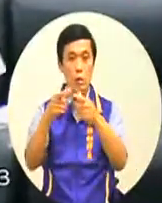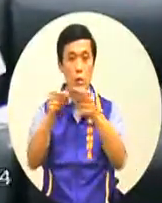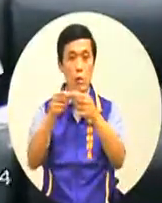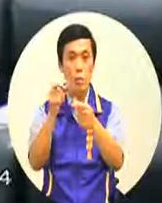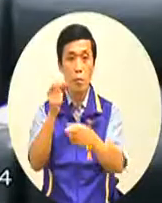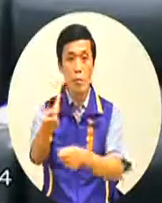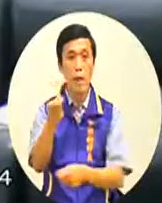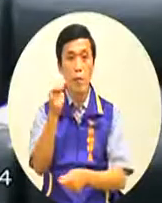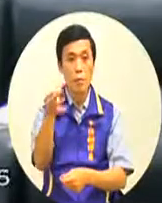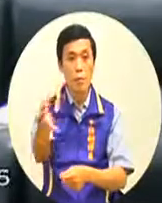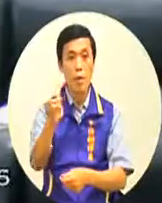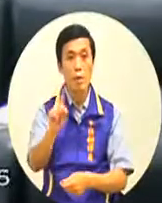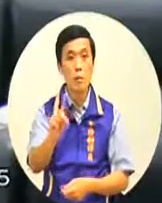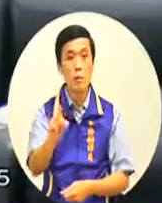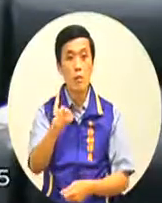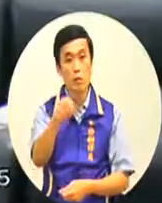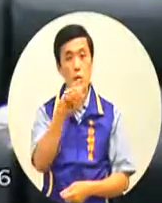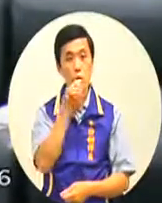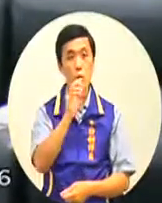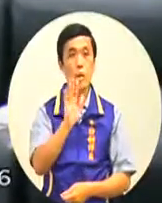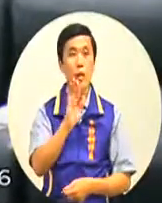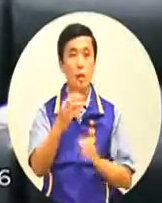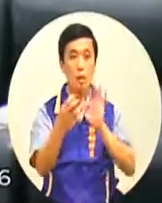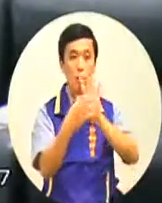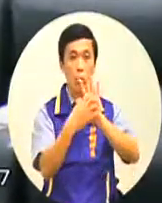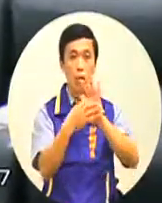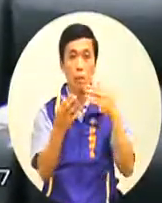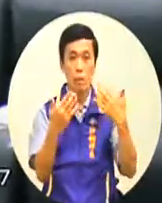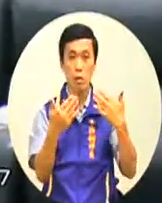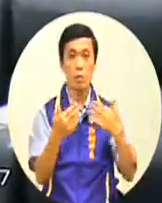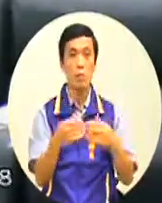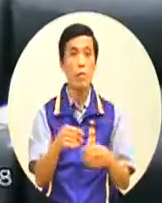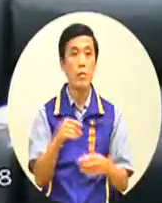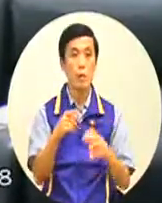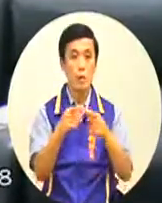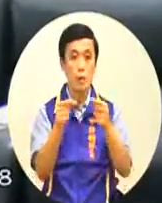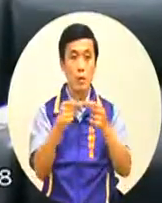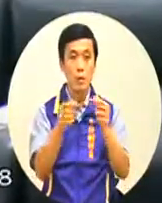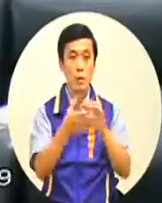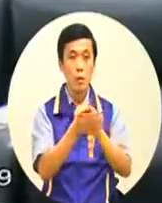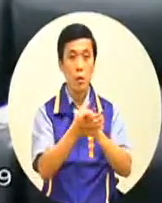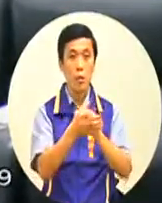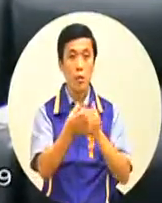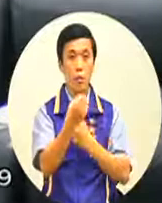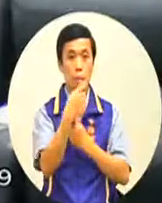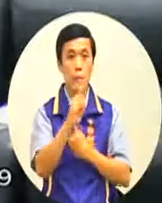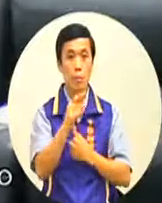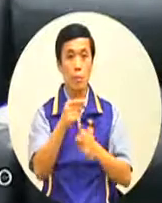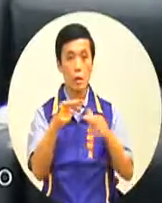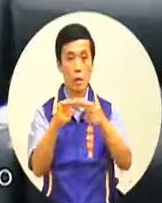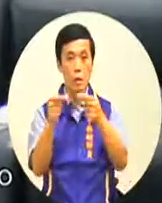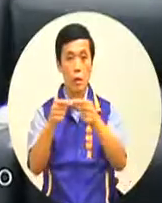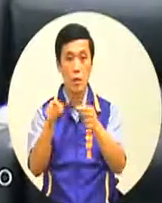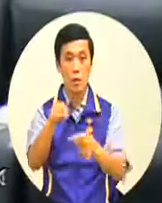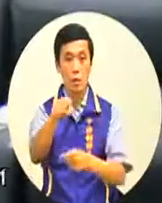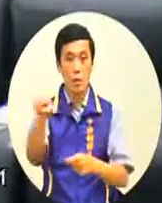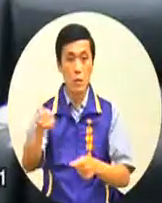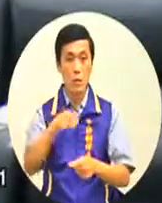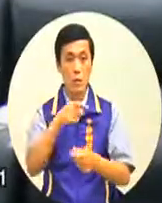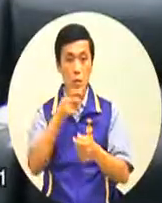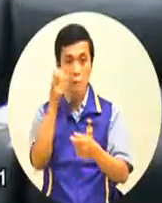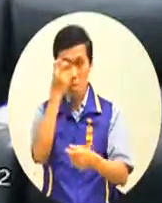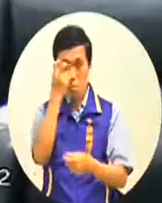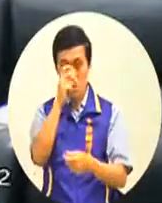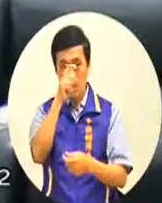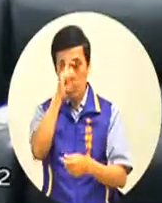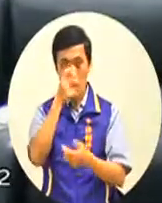吃啊，那个标示要清楚。所以那个日本的朋友就说，他们日本就很要求标示要非常